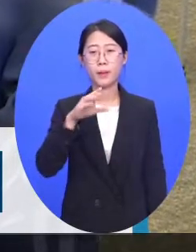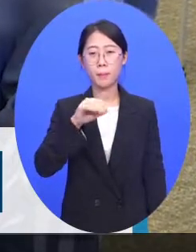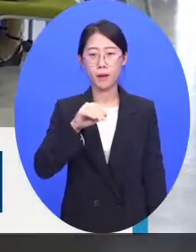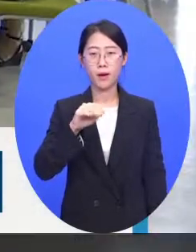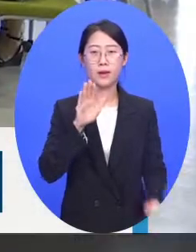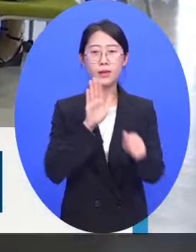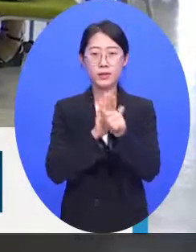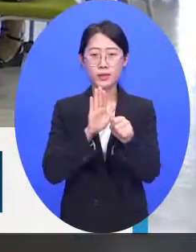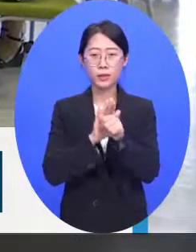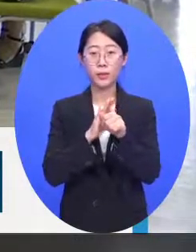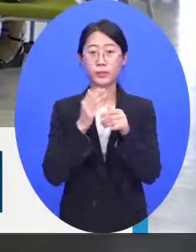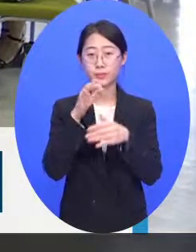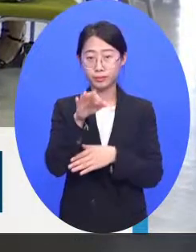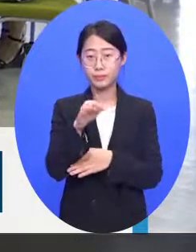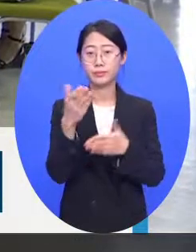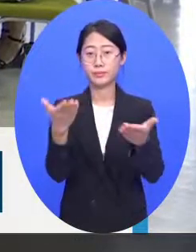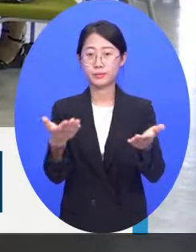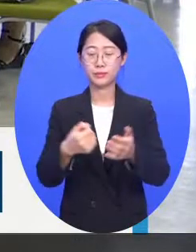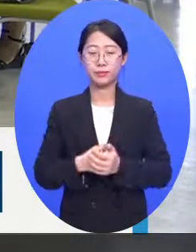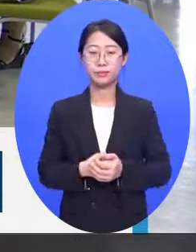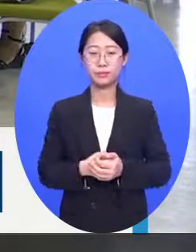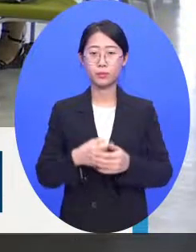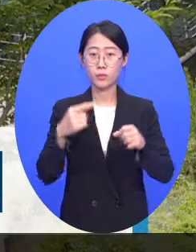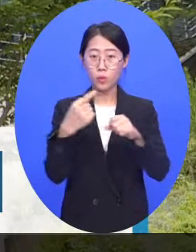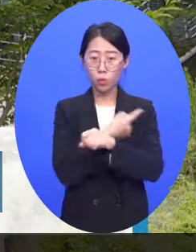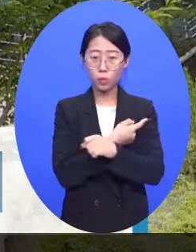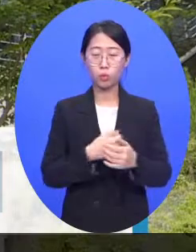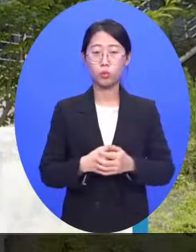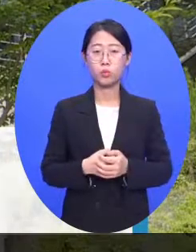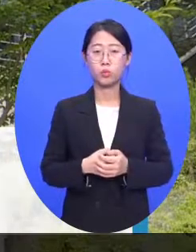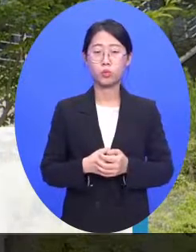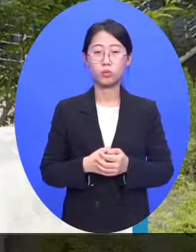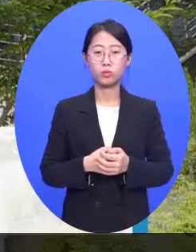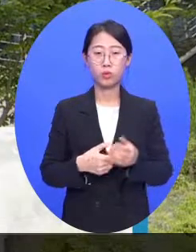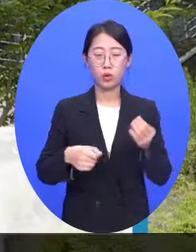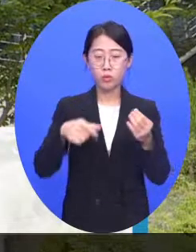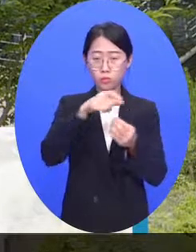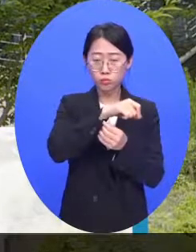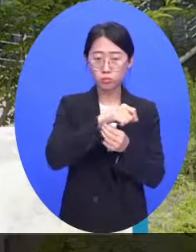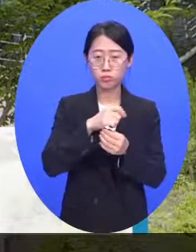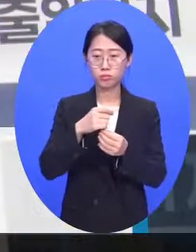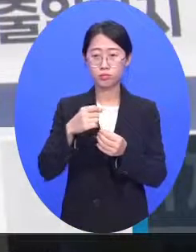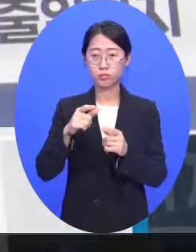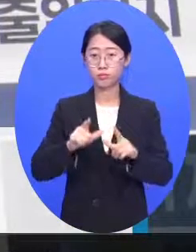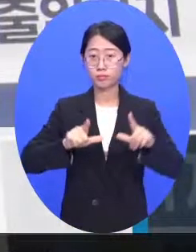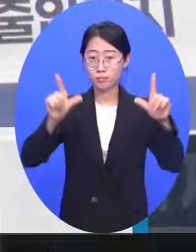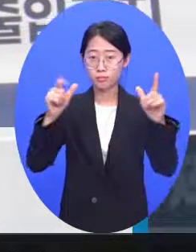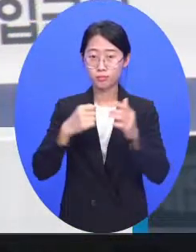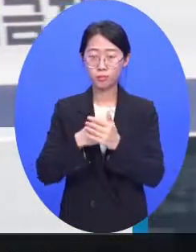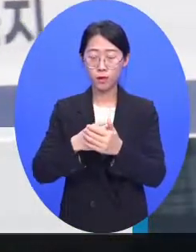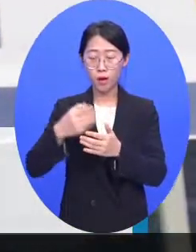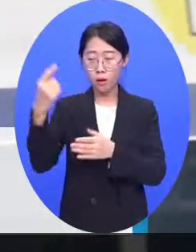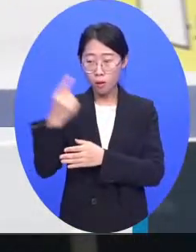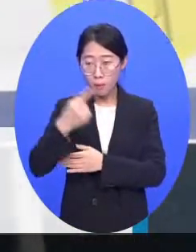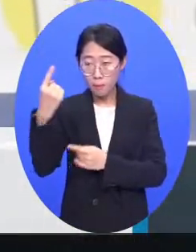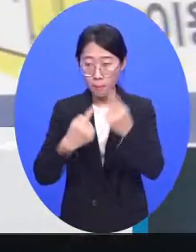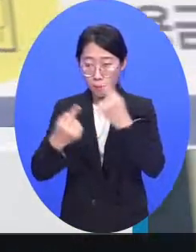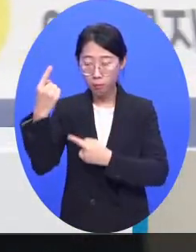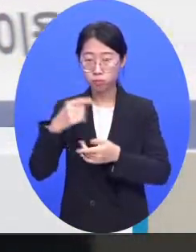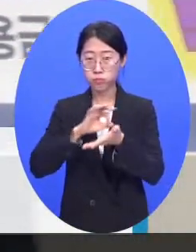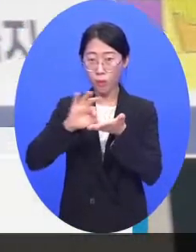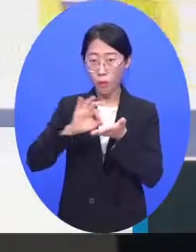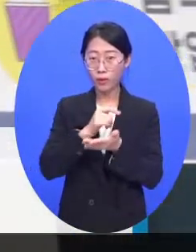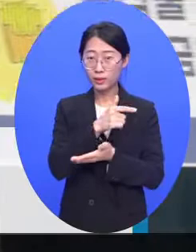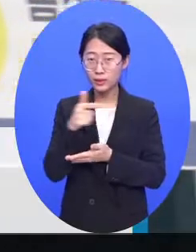대해 100만 원의 재난지원금을 지원합니다. 이 밖에도 추석 연휴 기간 동안 장사시설 이용객 증가가 예상됨에